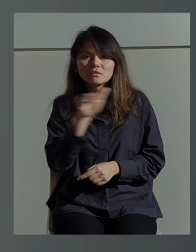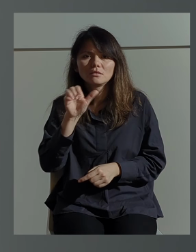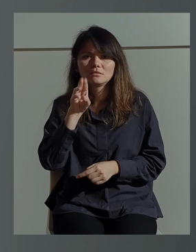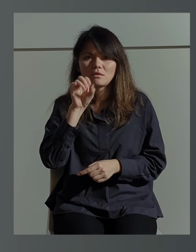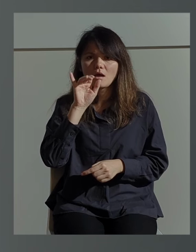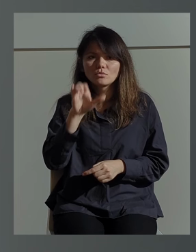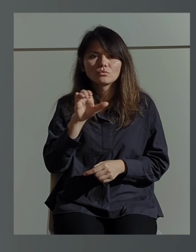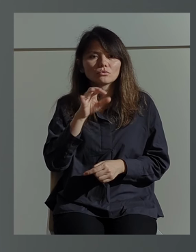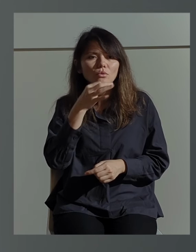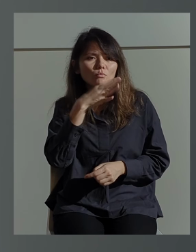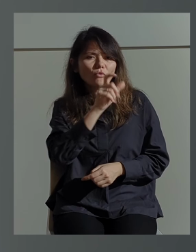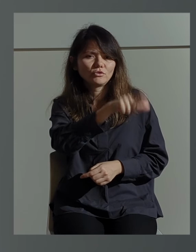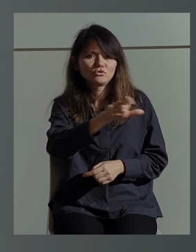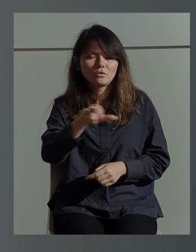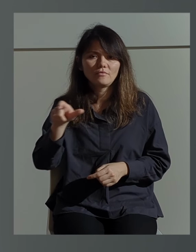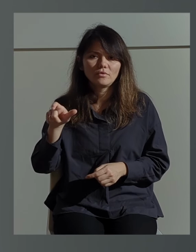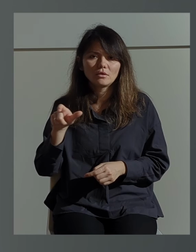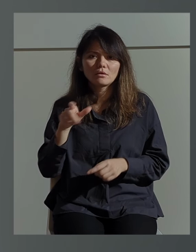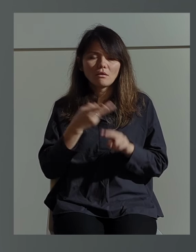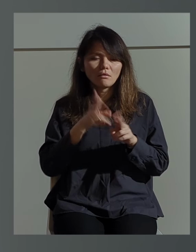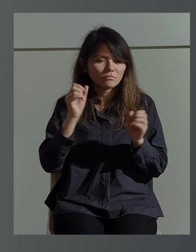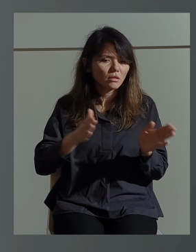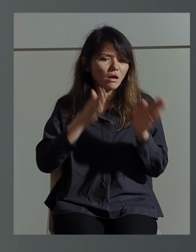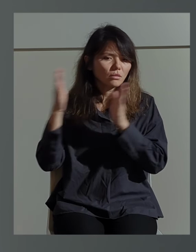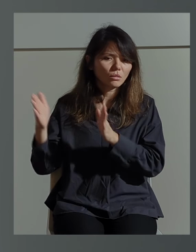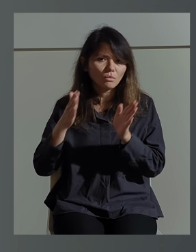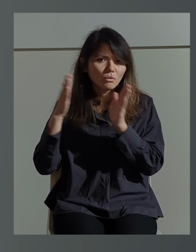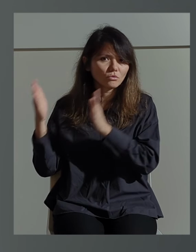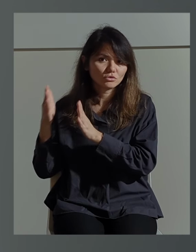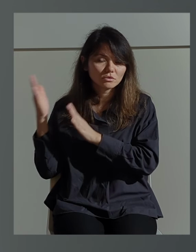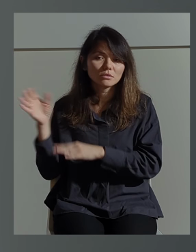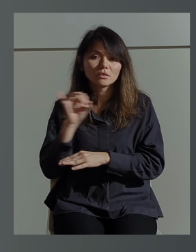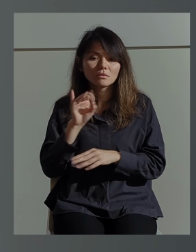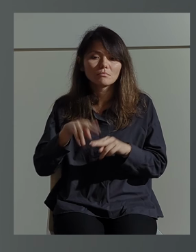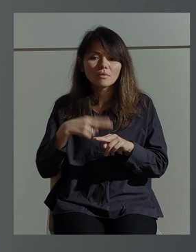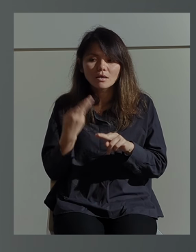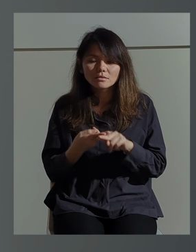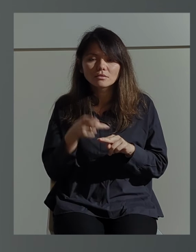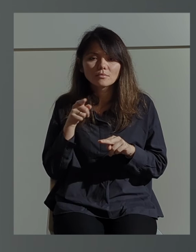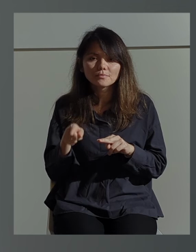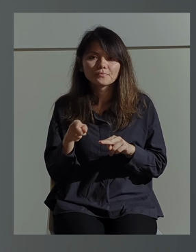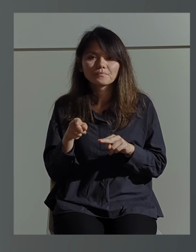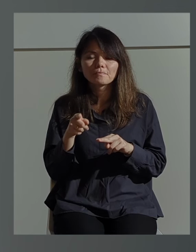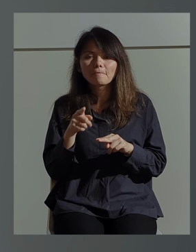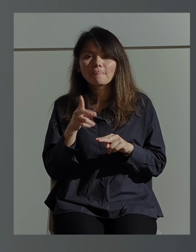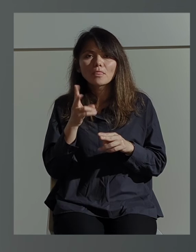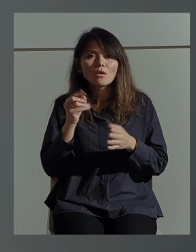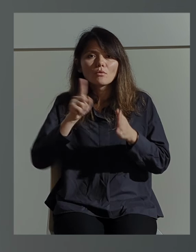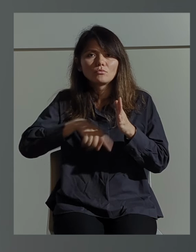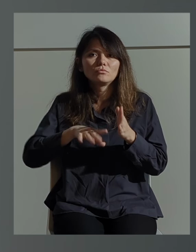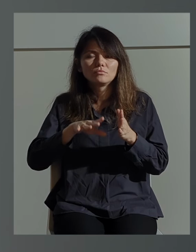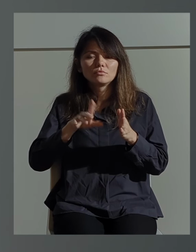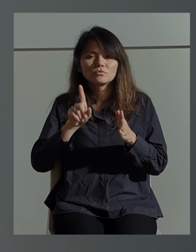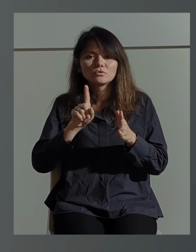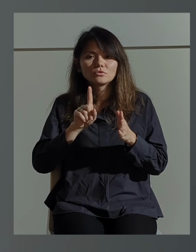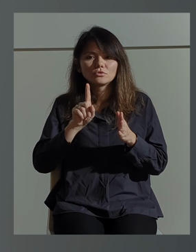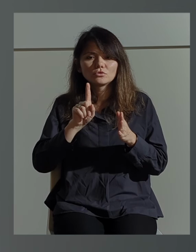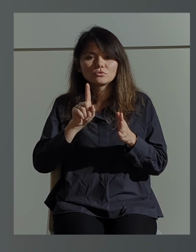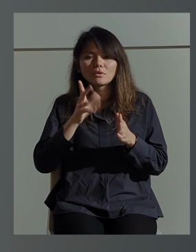любого человека бесконечно отложен и именно эта не не удостоверенной в том